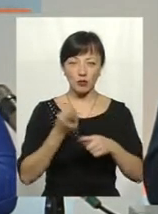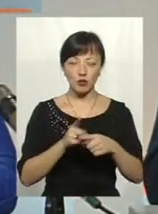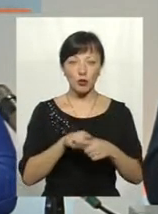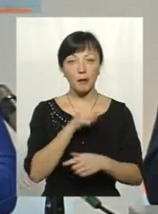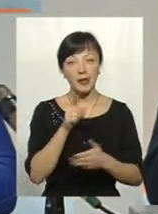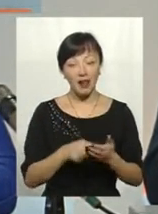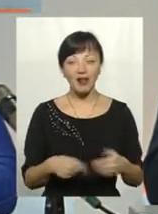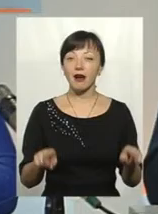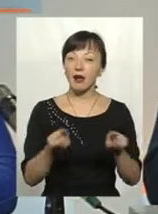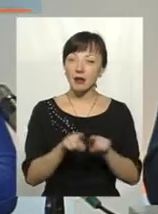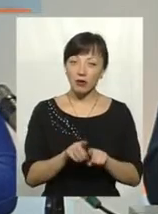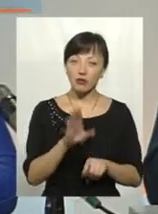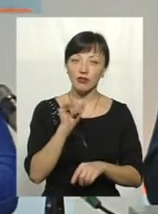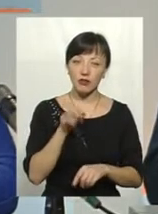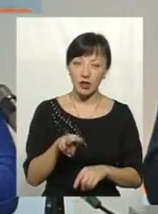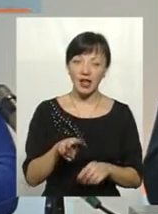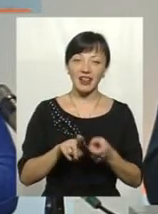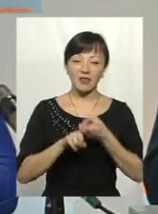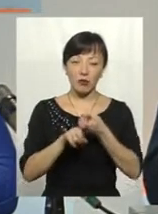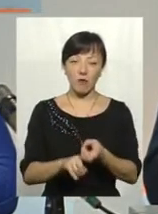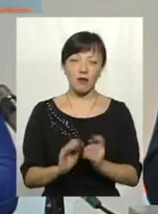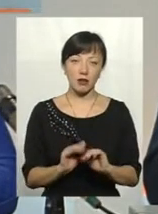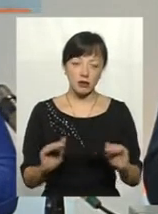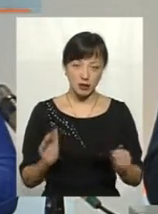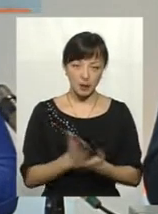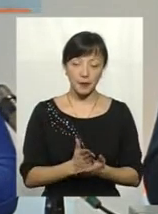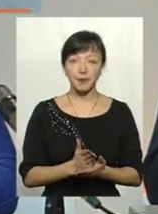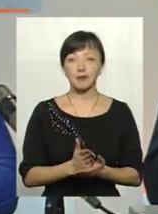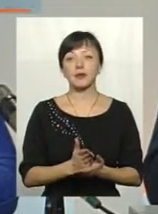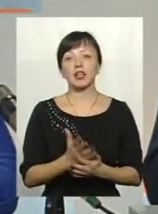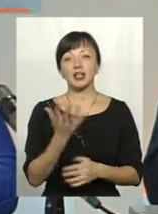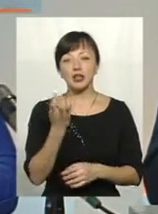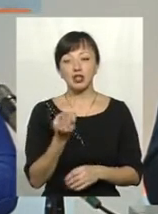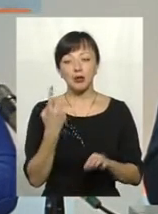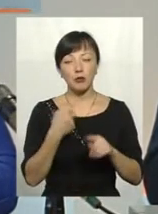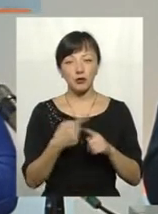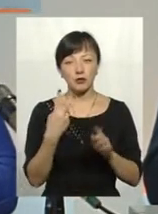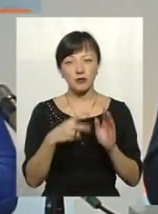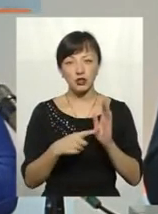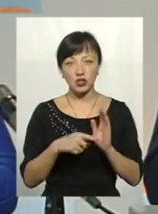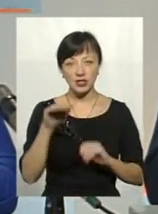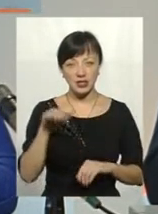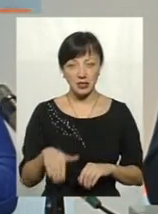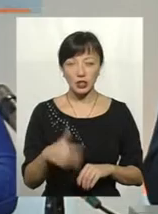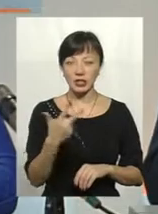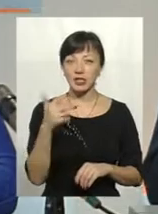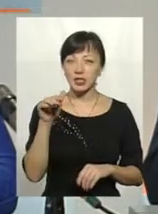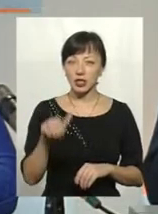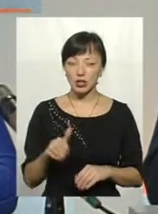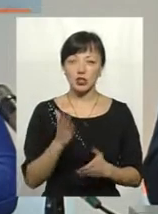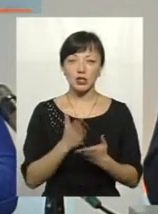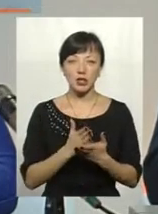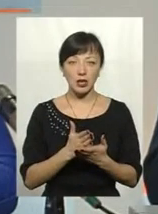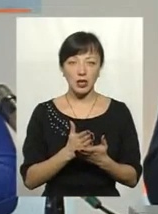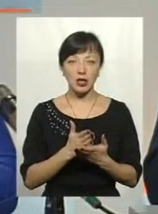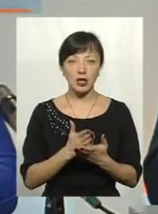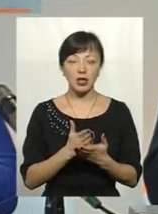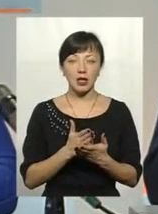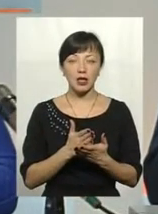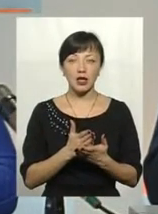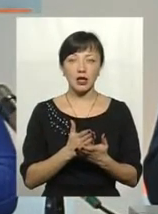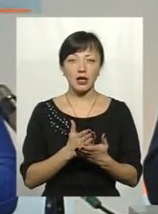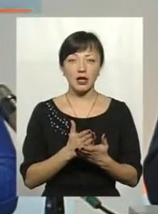А також ВІЛ-інфіковані діти. Крім того, до цих 26 тисяч, про які я говорив, 3 тисячі відноситься